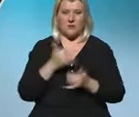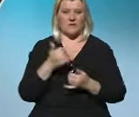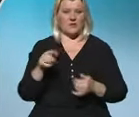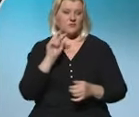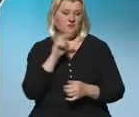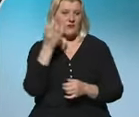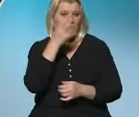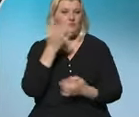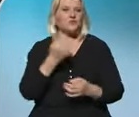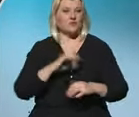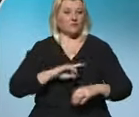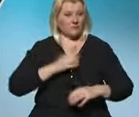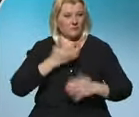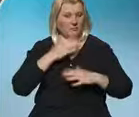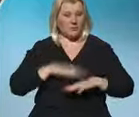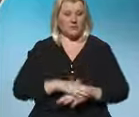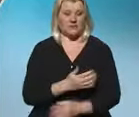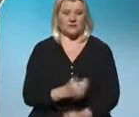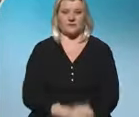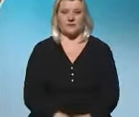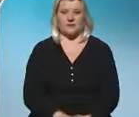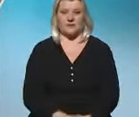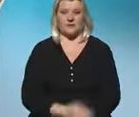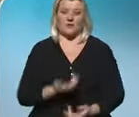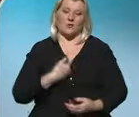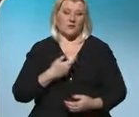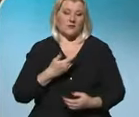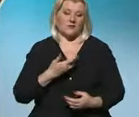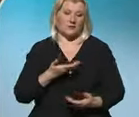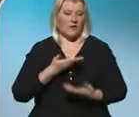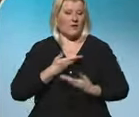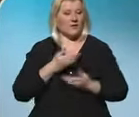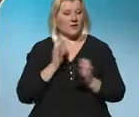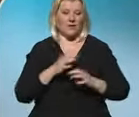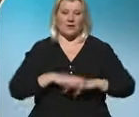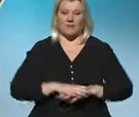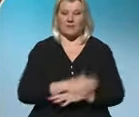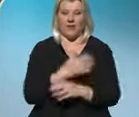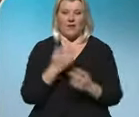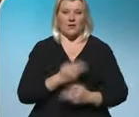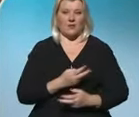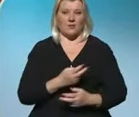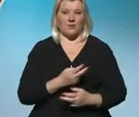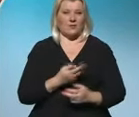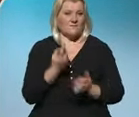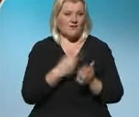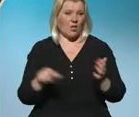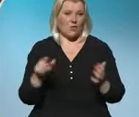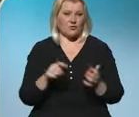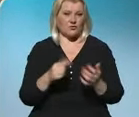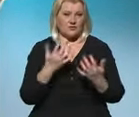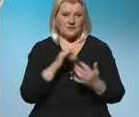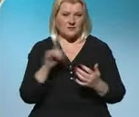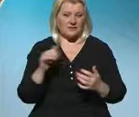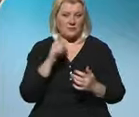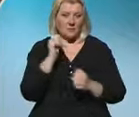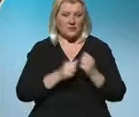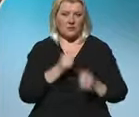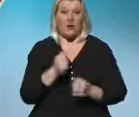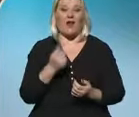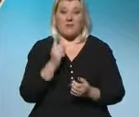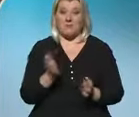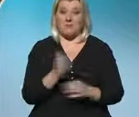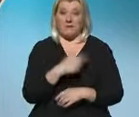zpěvačkou? Mě to trošku dojímá, no. Já se tak ráda na to koukám a říkám si, jako, že 10 let není, to není možný. Že... Jak vás to bude dojímat za 20, 30,